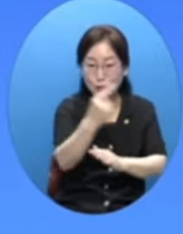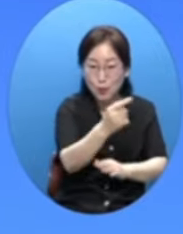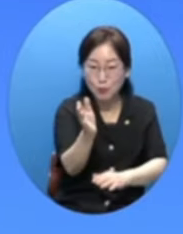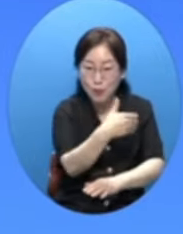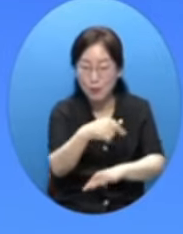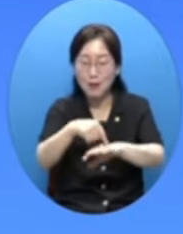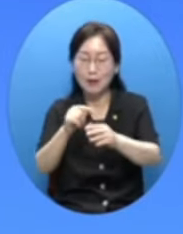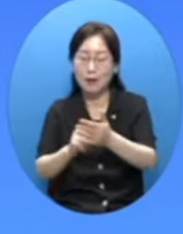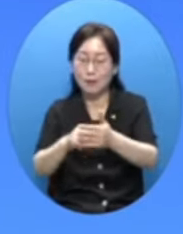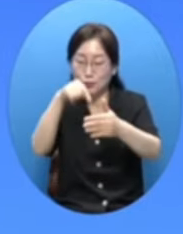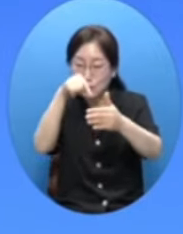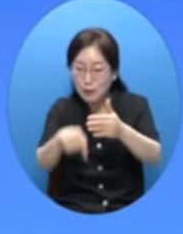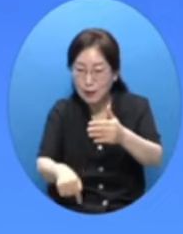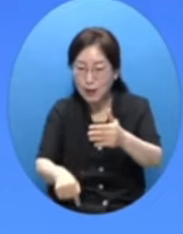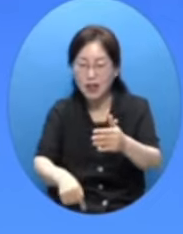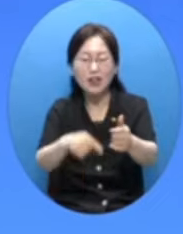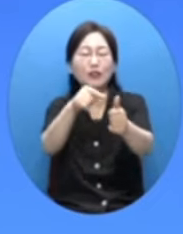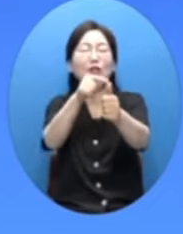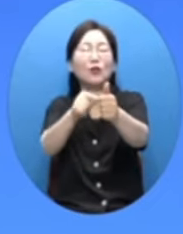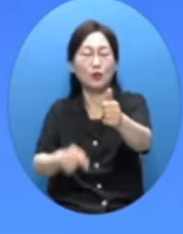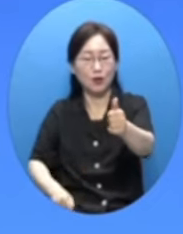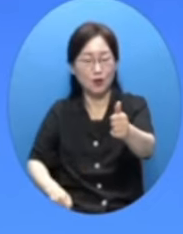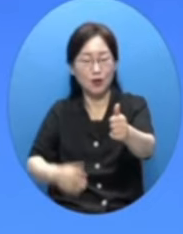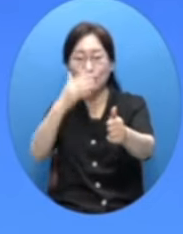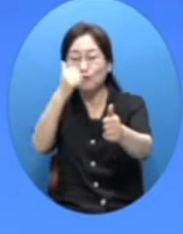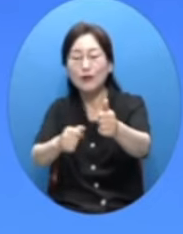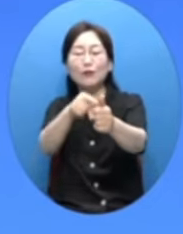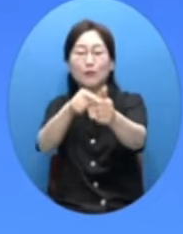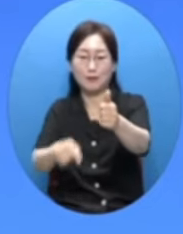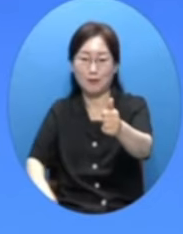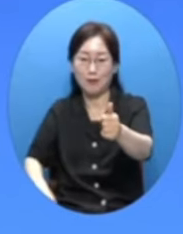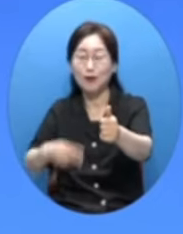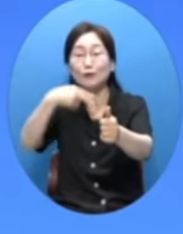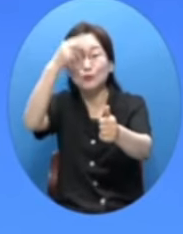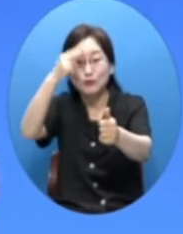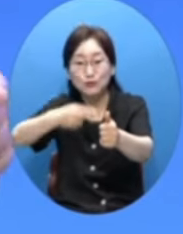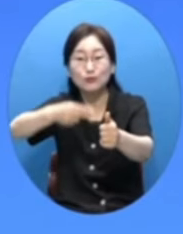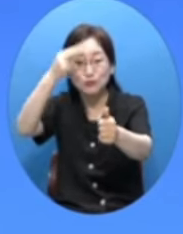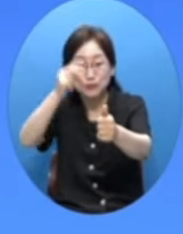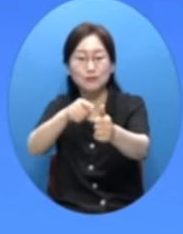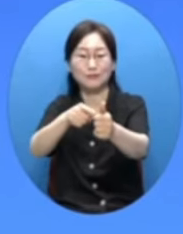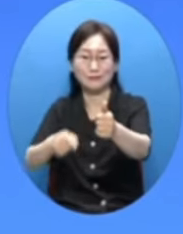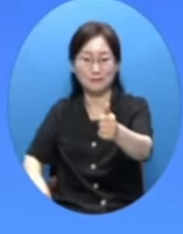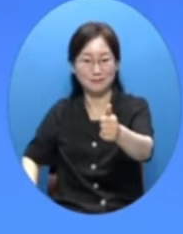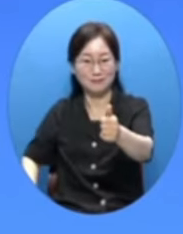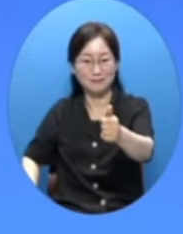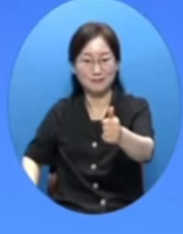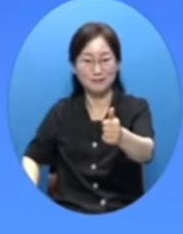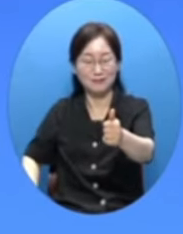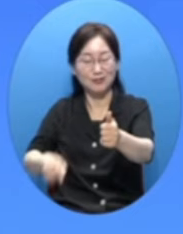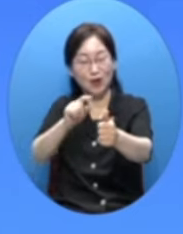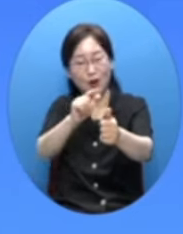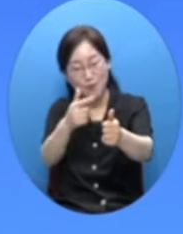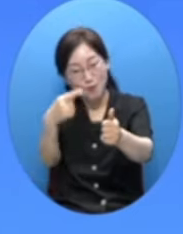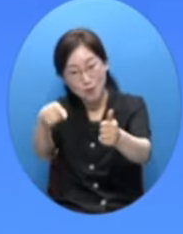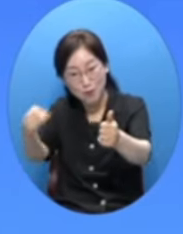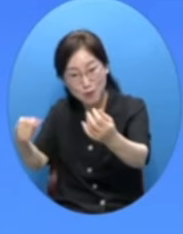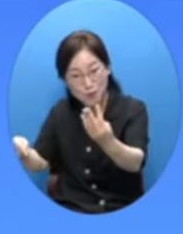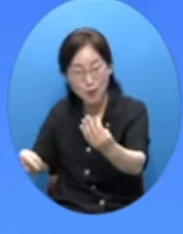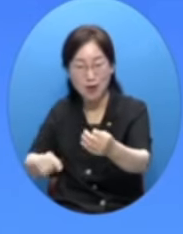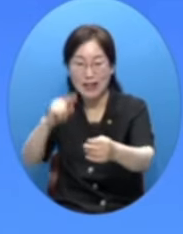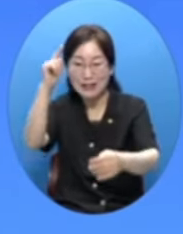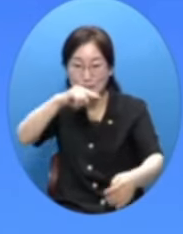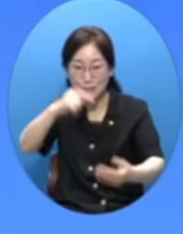마음속에 너 예수 믿기 전에 이런 죄졌지, 술 먹고 이렇게 여러 가지 나쁜 일